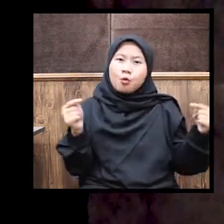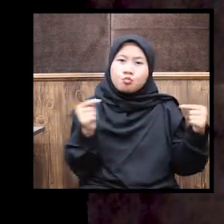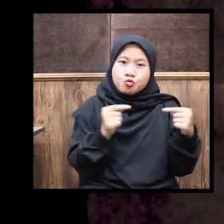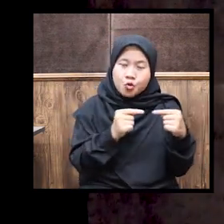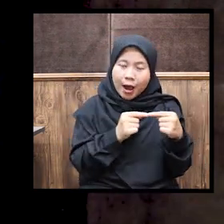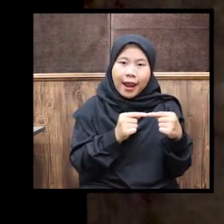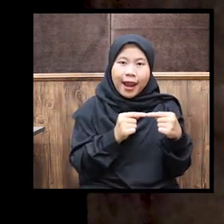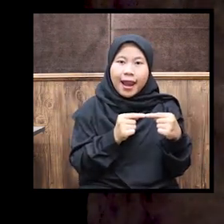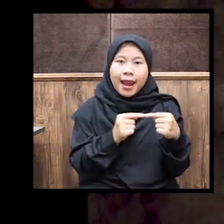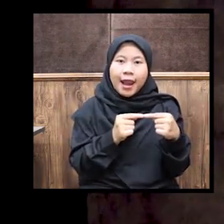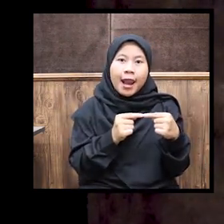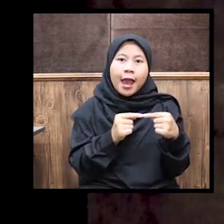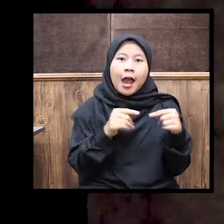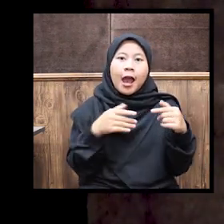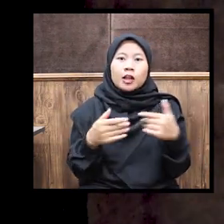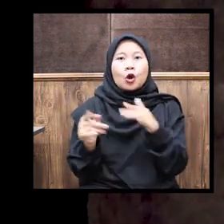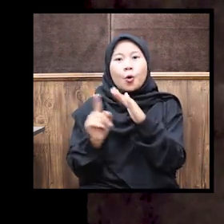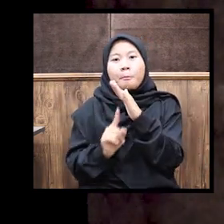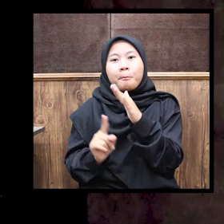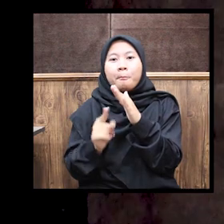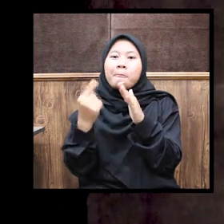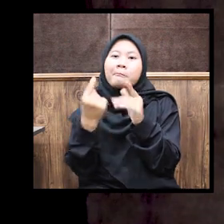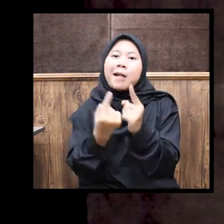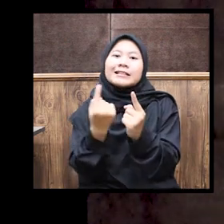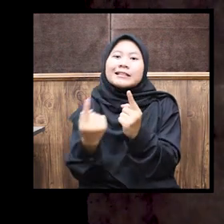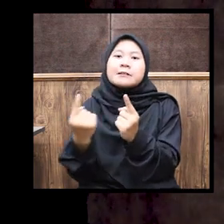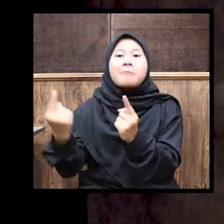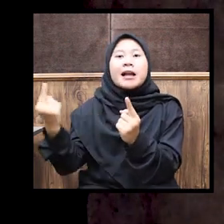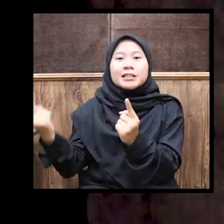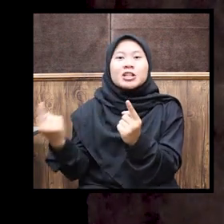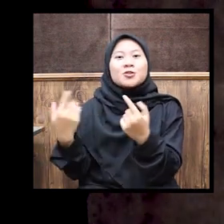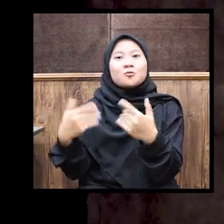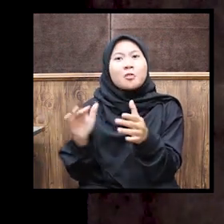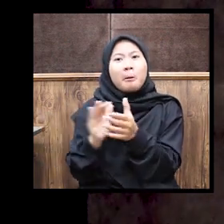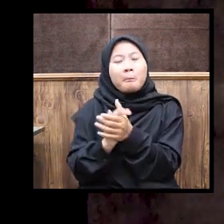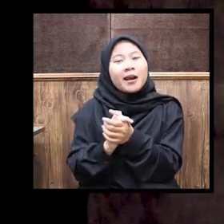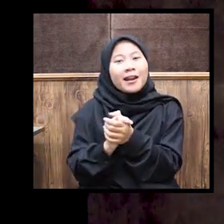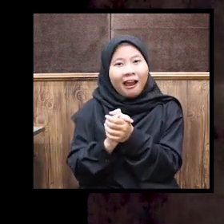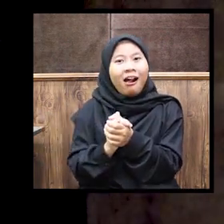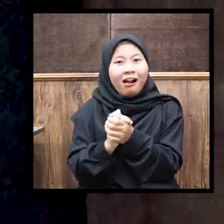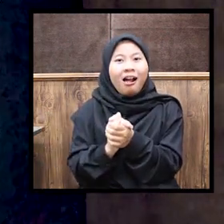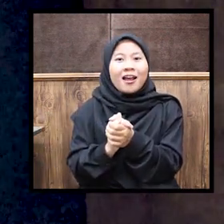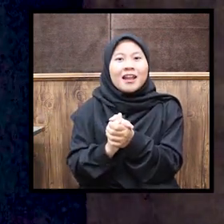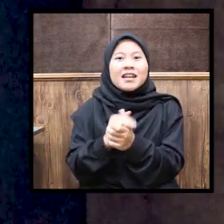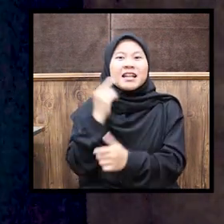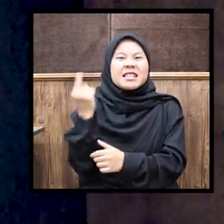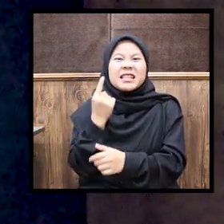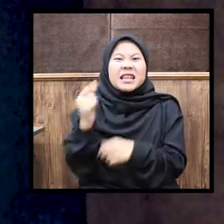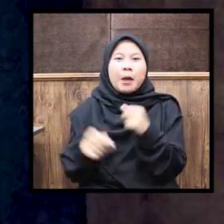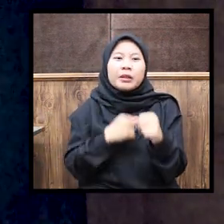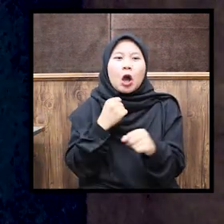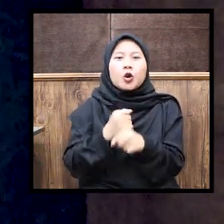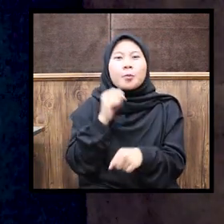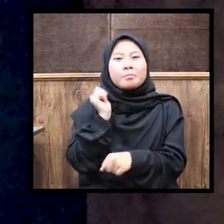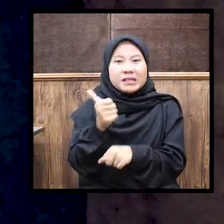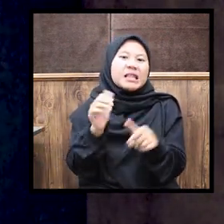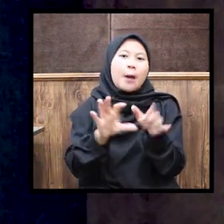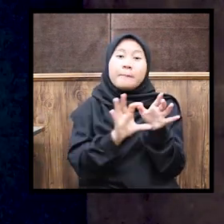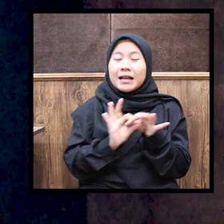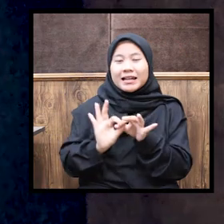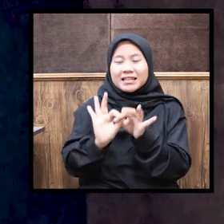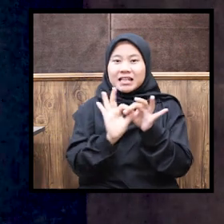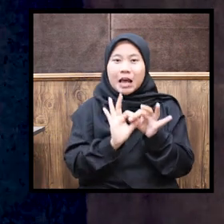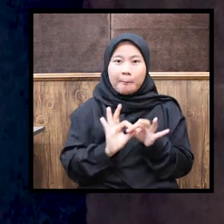secara interpersonal kita ee setiap tahun setiap saat kita selalu bisa bekerja sama dengan